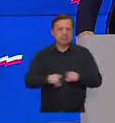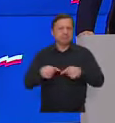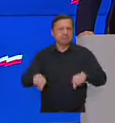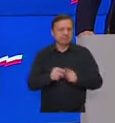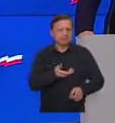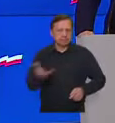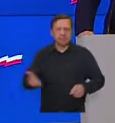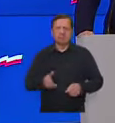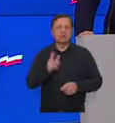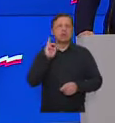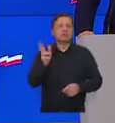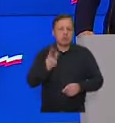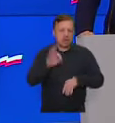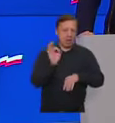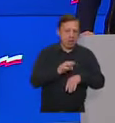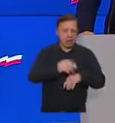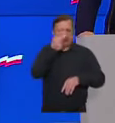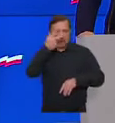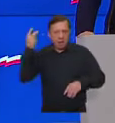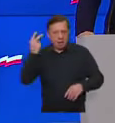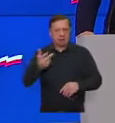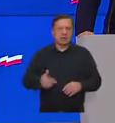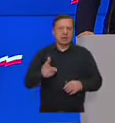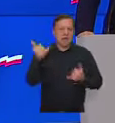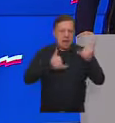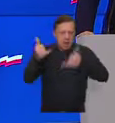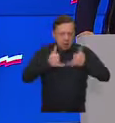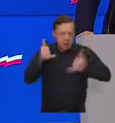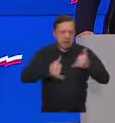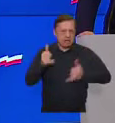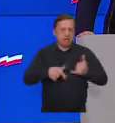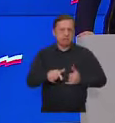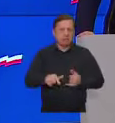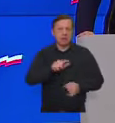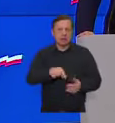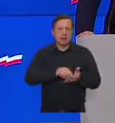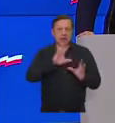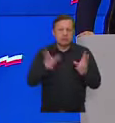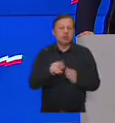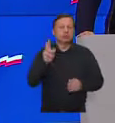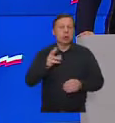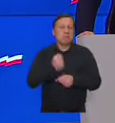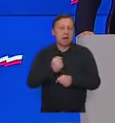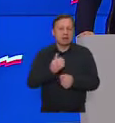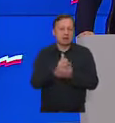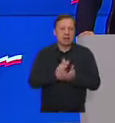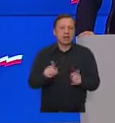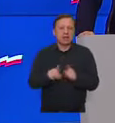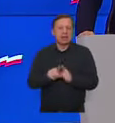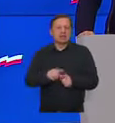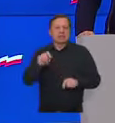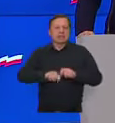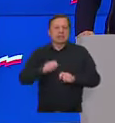oczywiście personel medyczny, lekarze, pielęgniarki, laboranci, wszyscy, którzy pracują w służbie zdrowia i w inspekcji